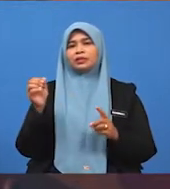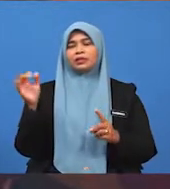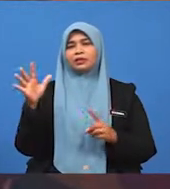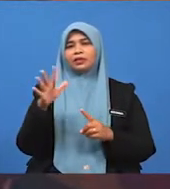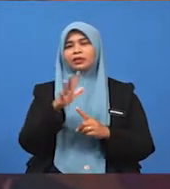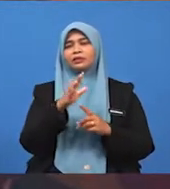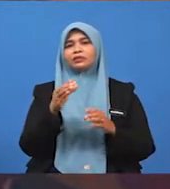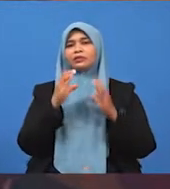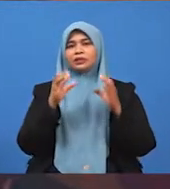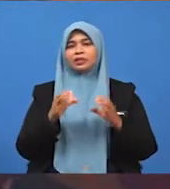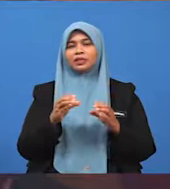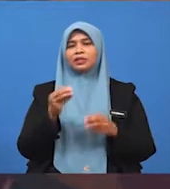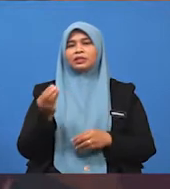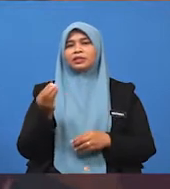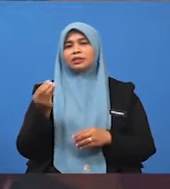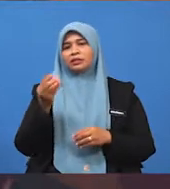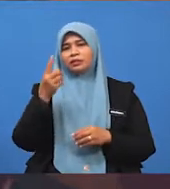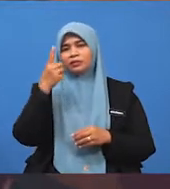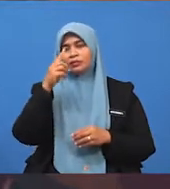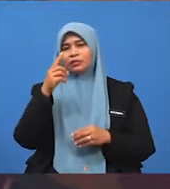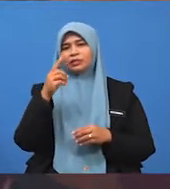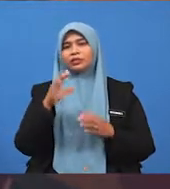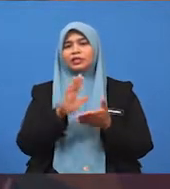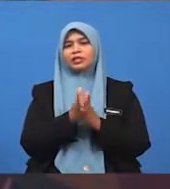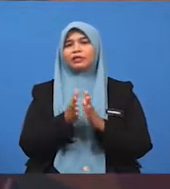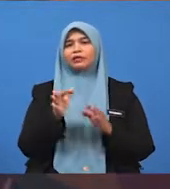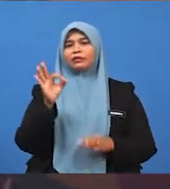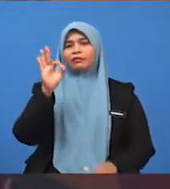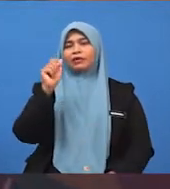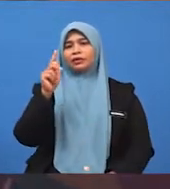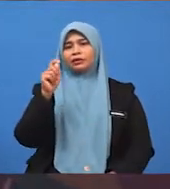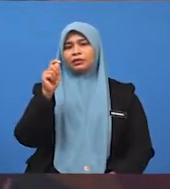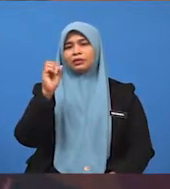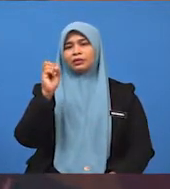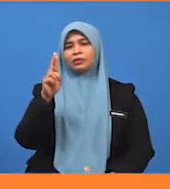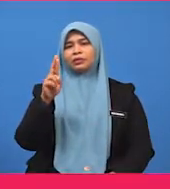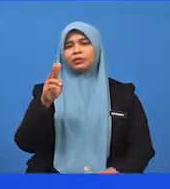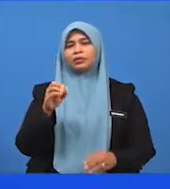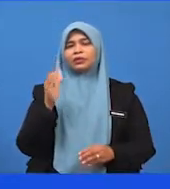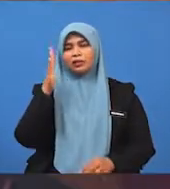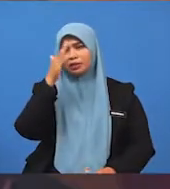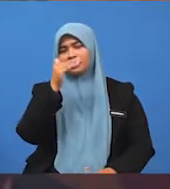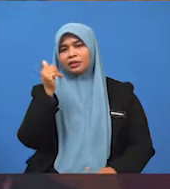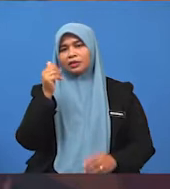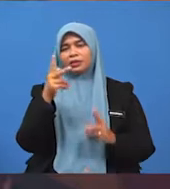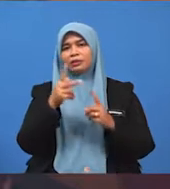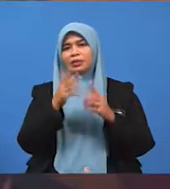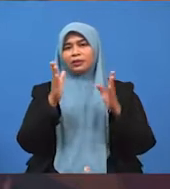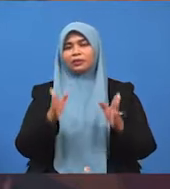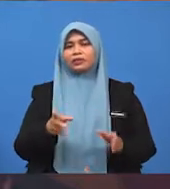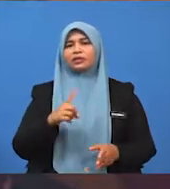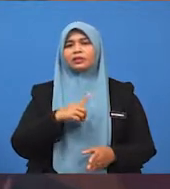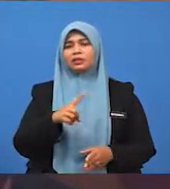dan lebih menetapkan hati mereka ketika berhadapan dengan tekanan. Murid-murid